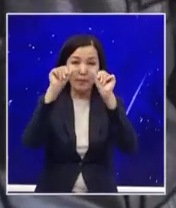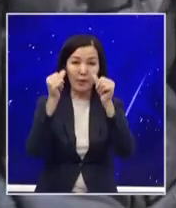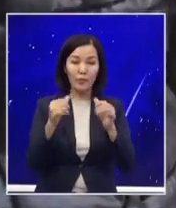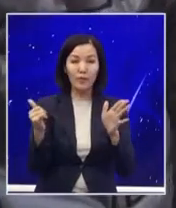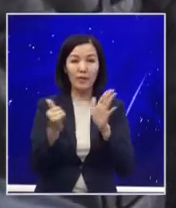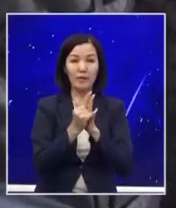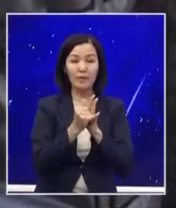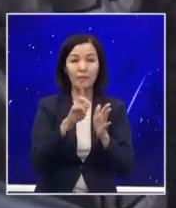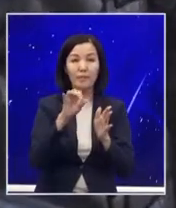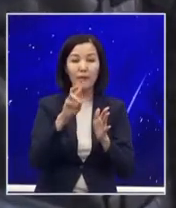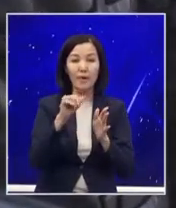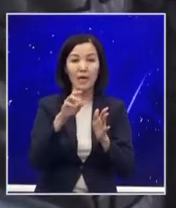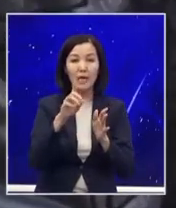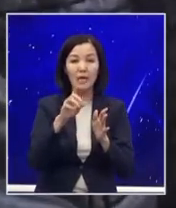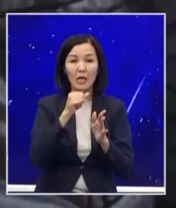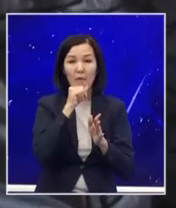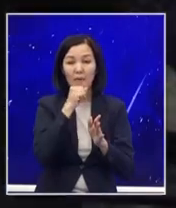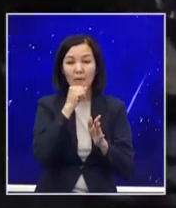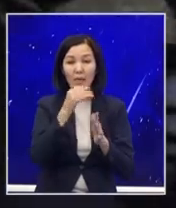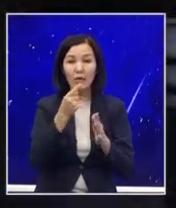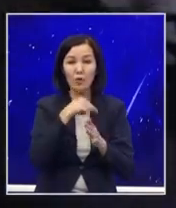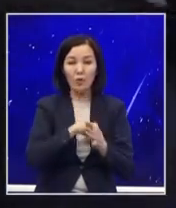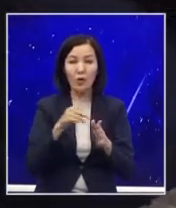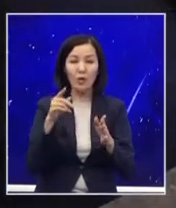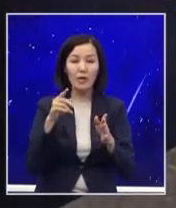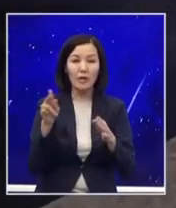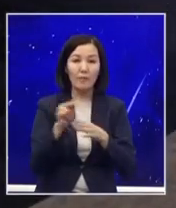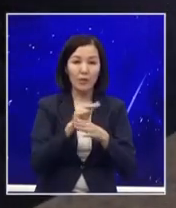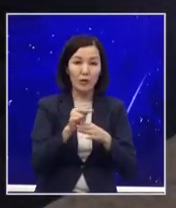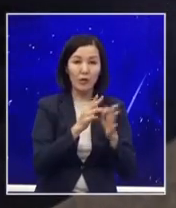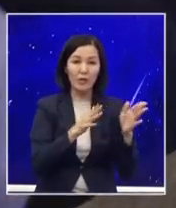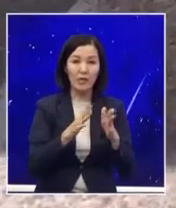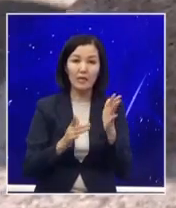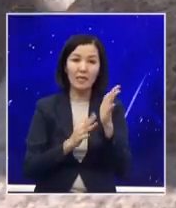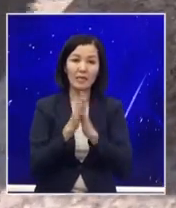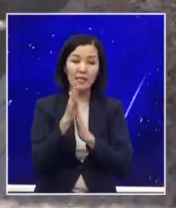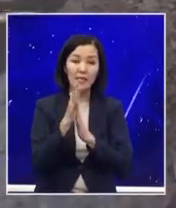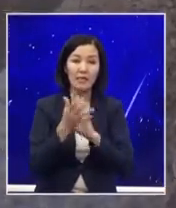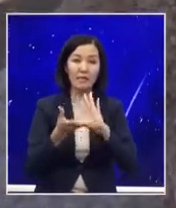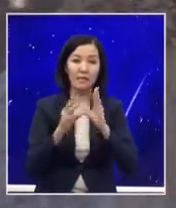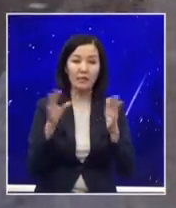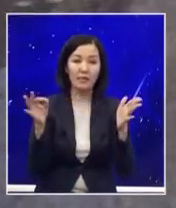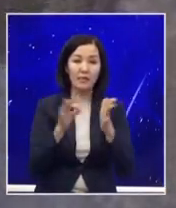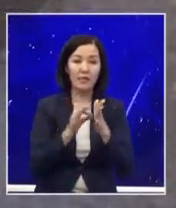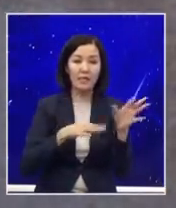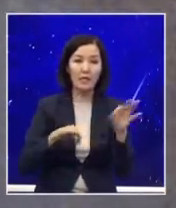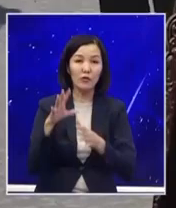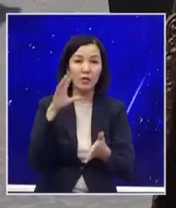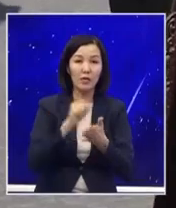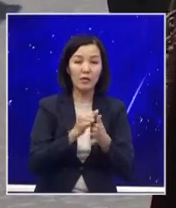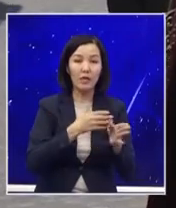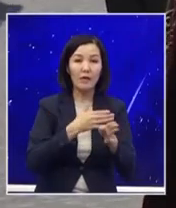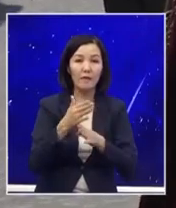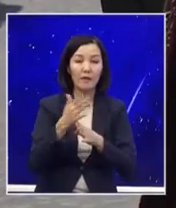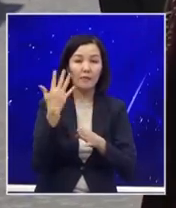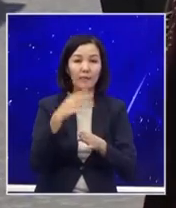комплексе Бабалар-Руха. На прилегающей территории проведены работы по благоустройству и озеленению. На эти цели по линии дорожной карты занятости